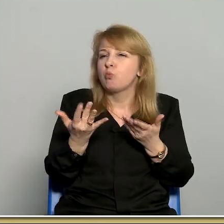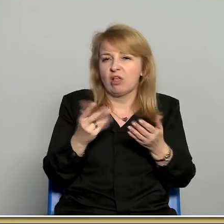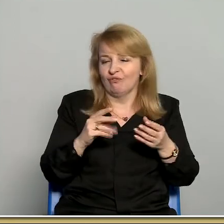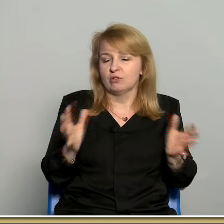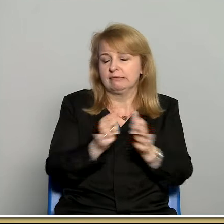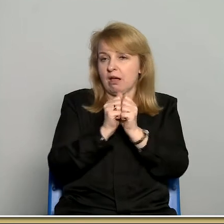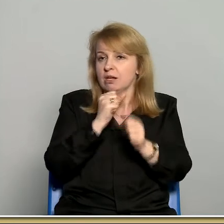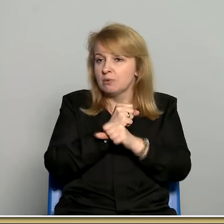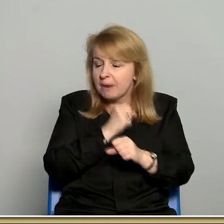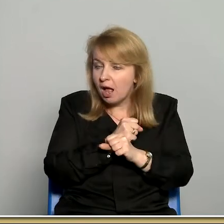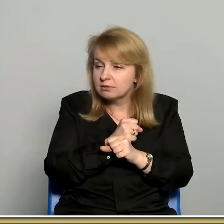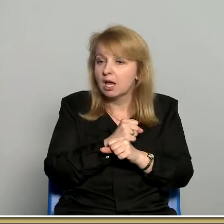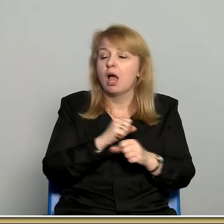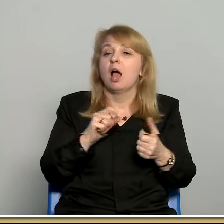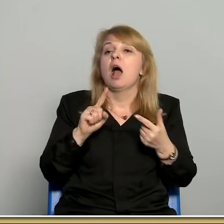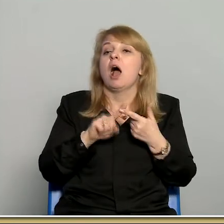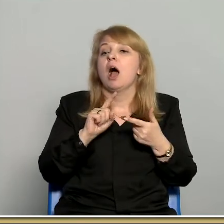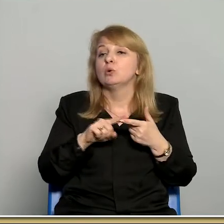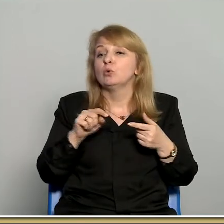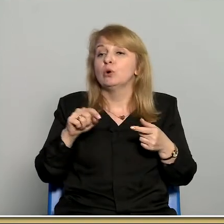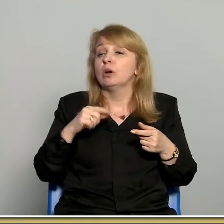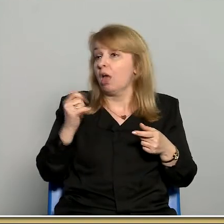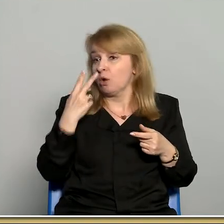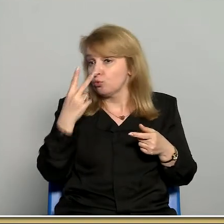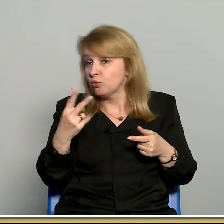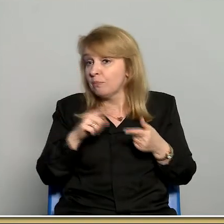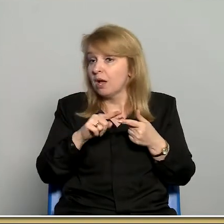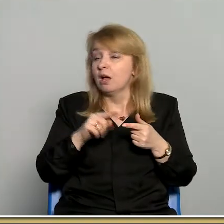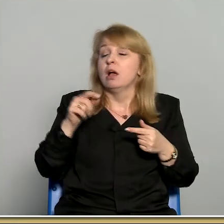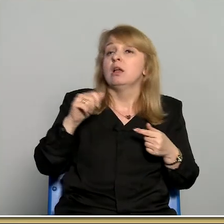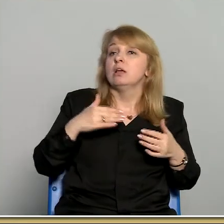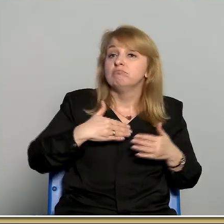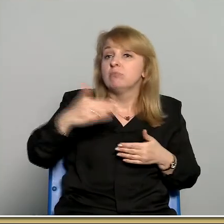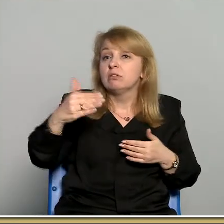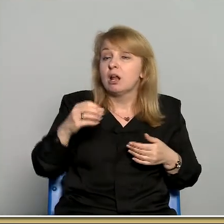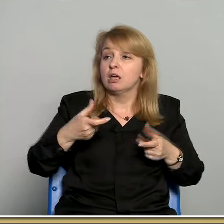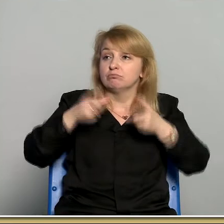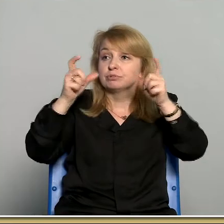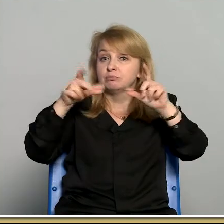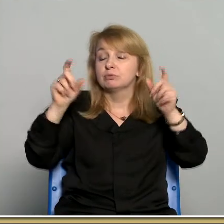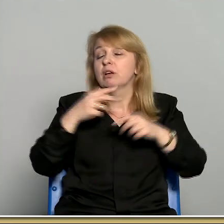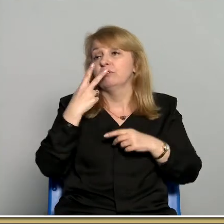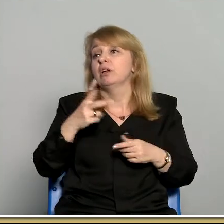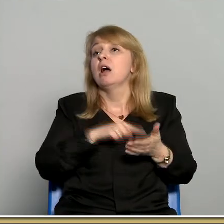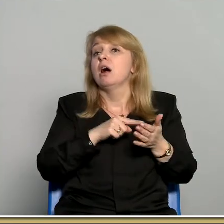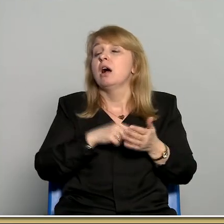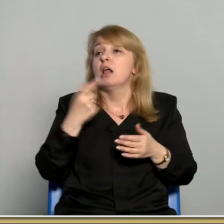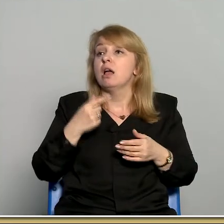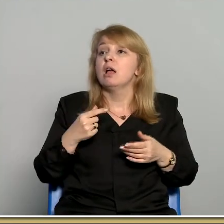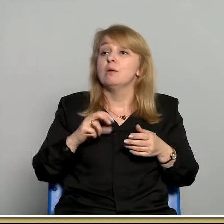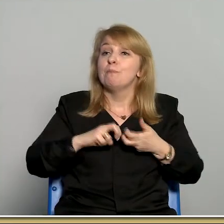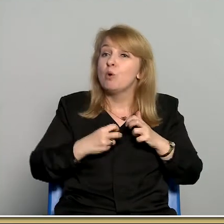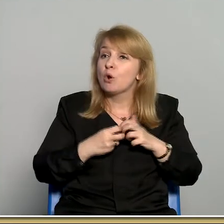rynku pracy. A jak zobaczymy w dalszych slajdach, ten problem